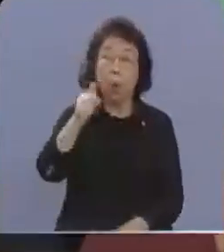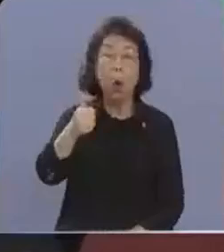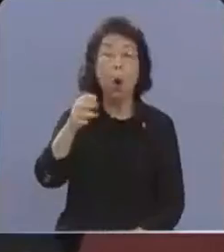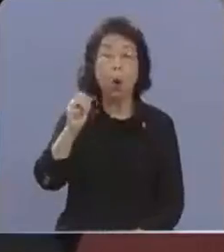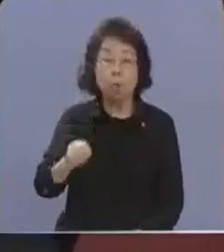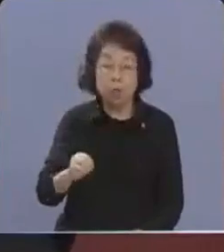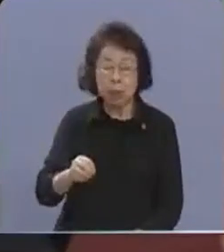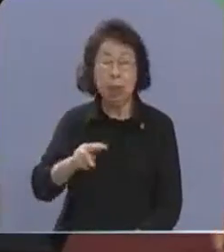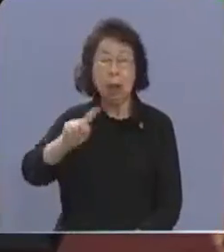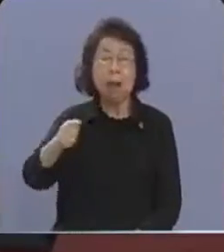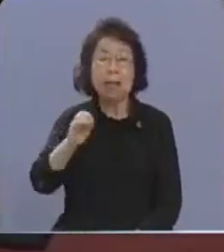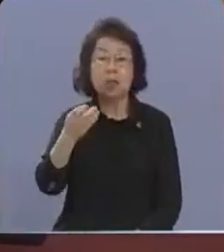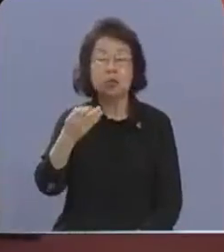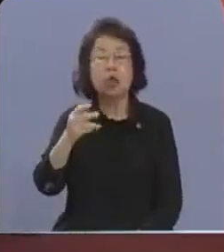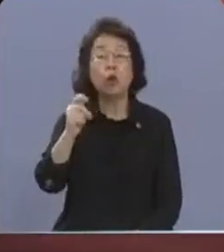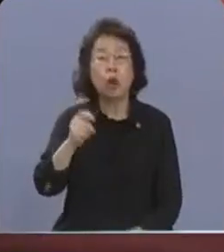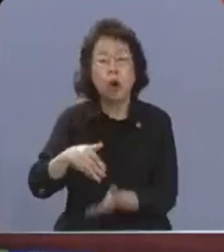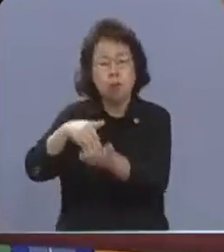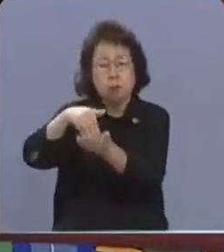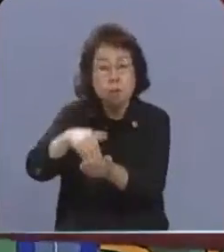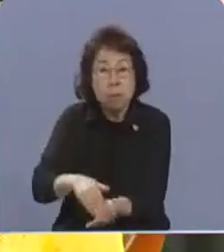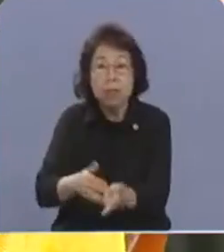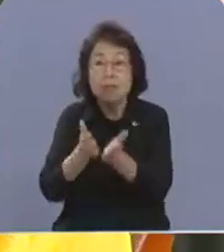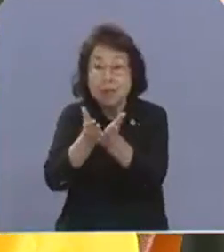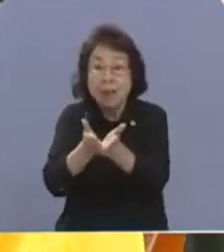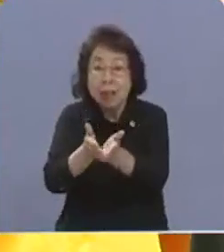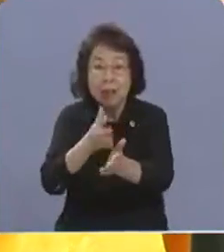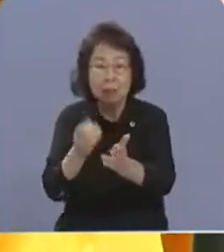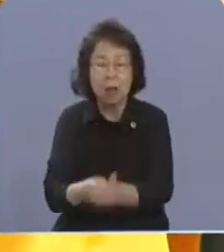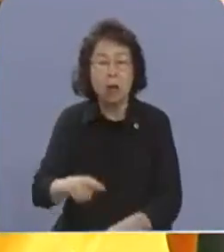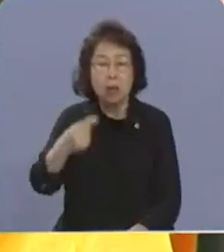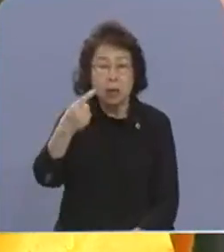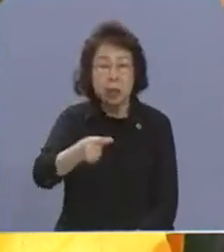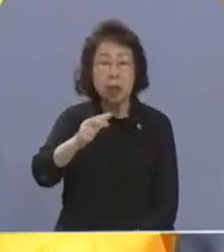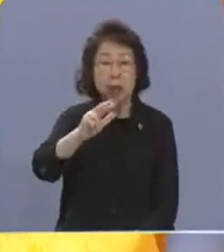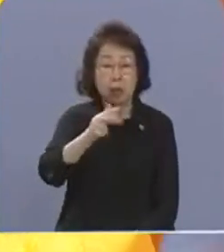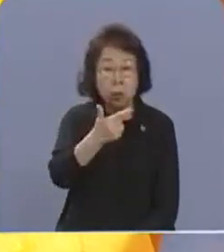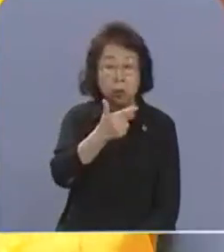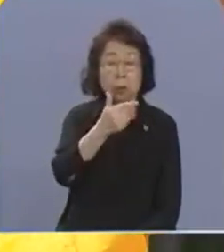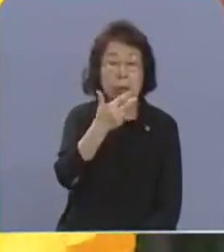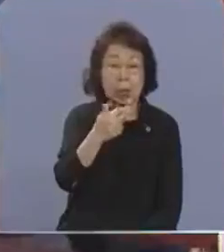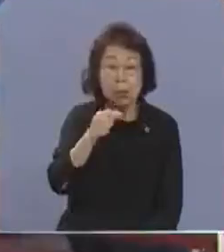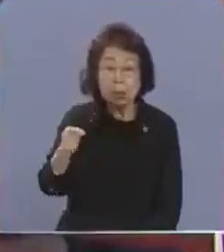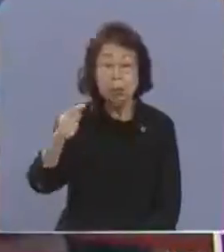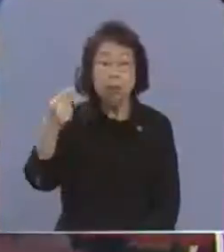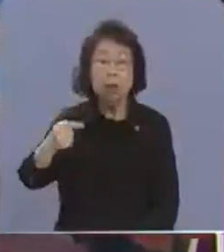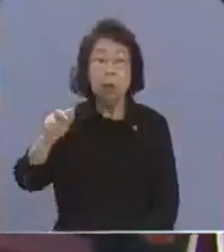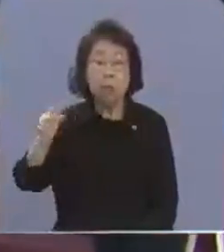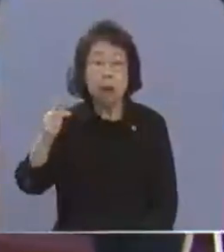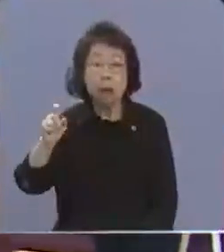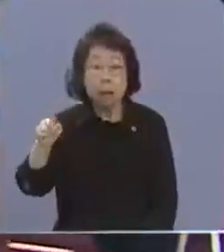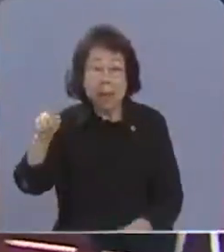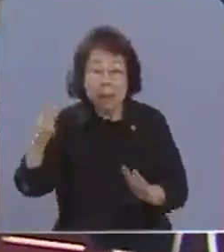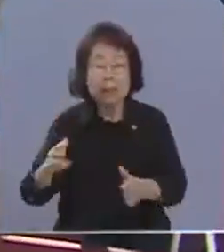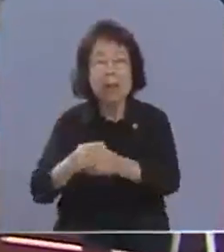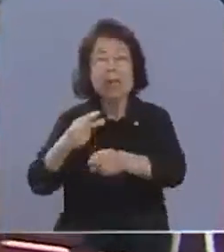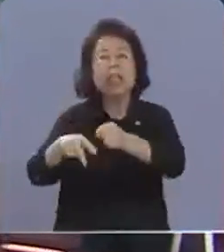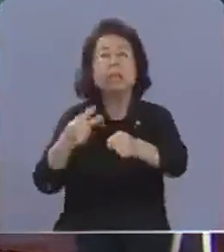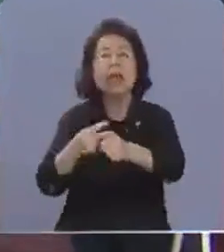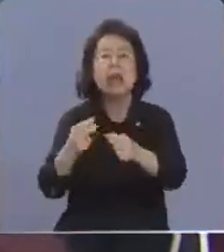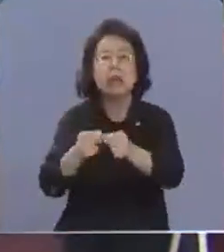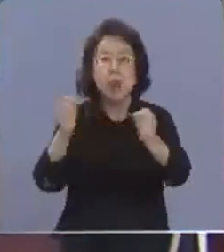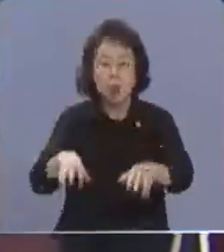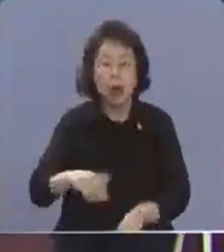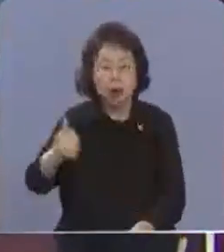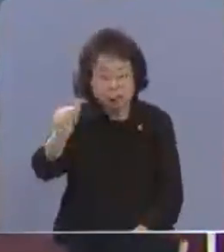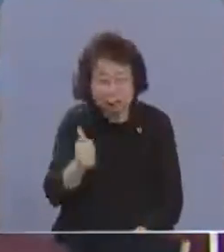5m의 149톤급 조선통신사선. 1607년부터 1811년까지 약 200년 동안 12차례